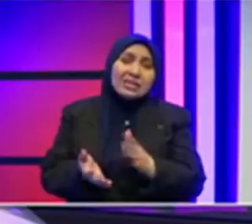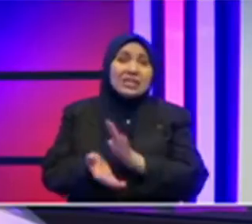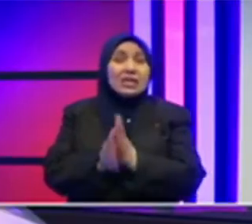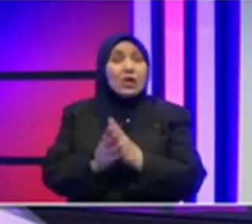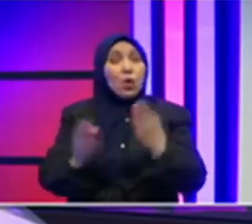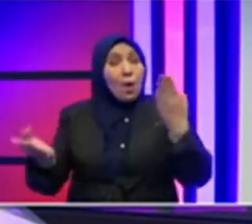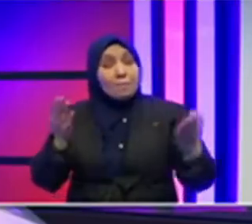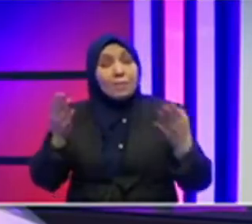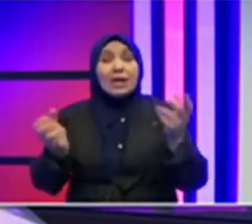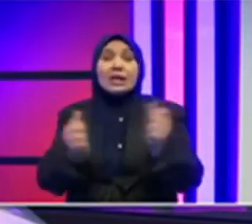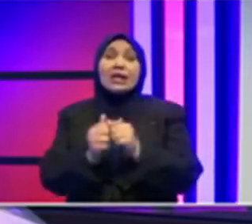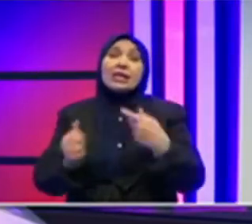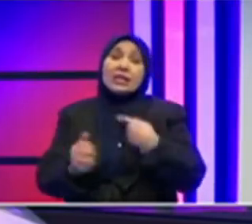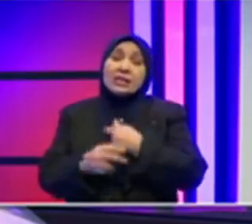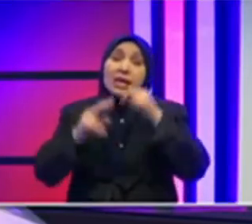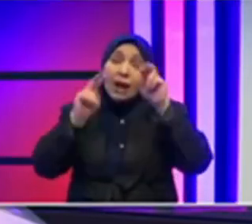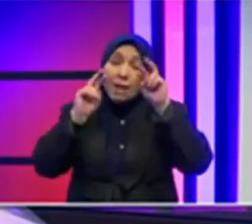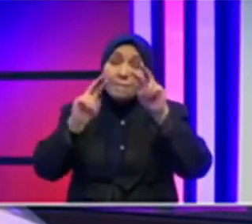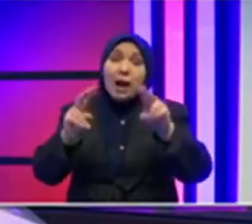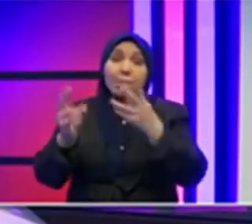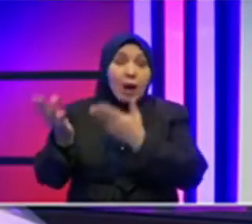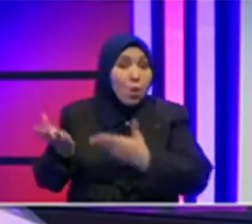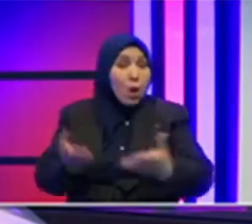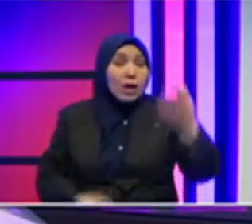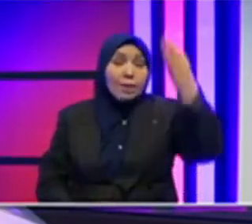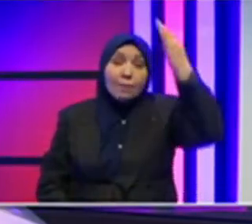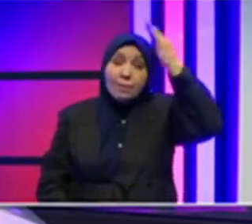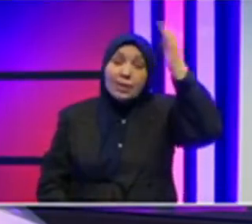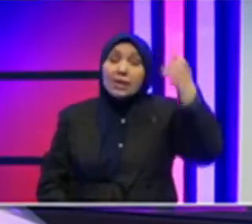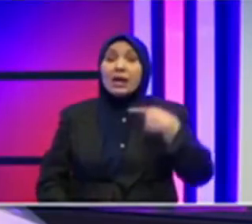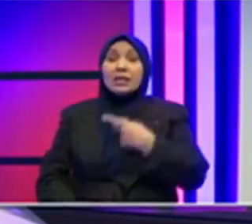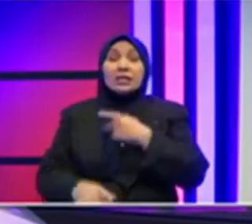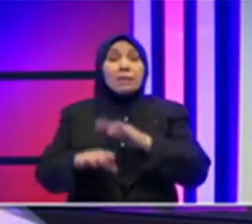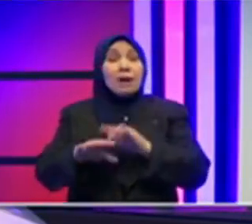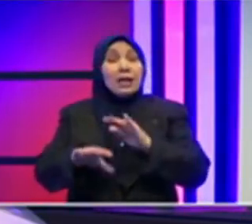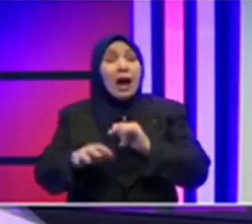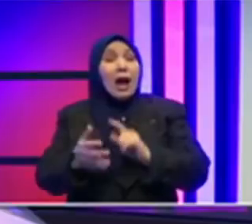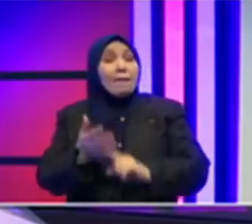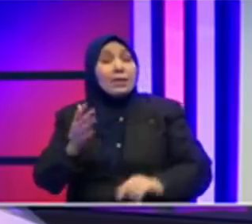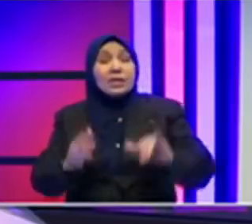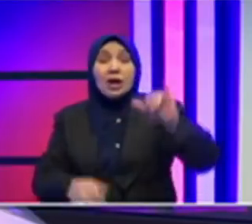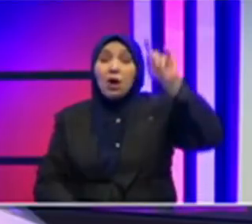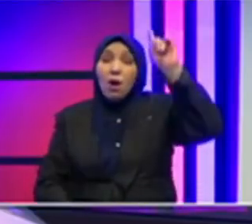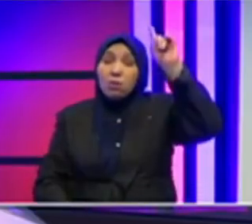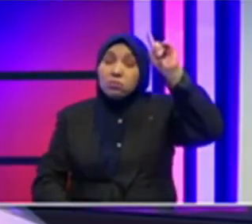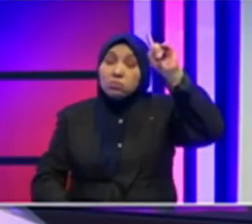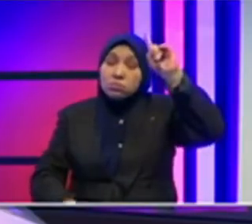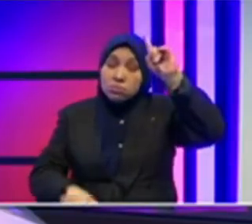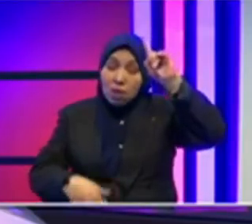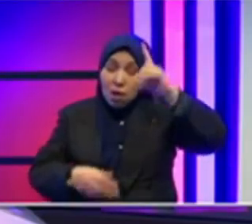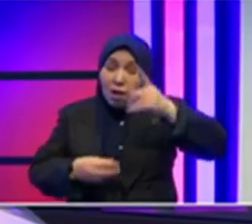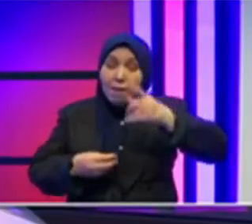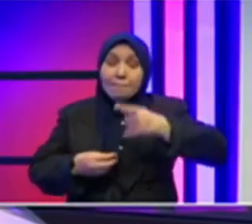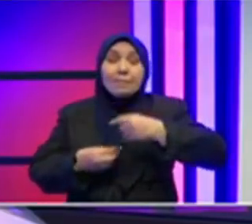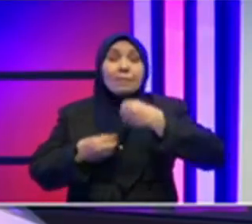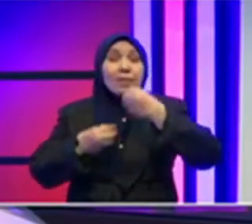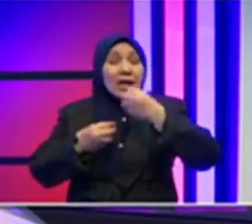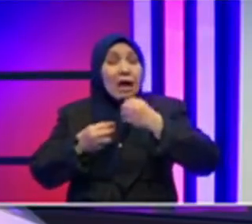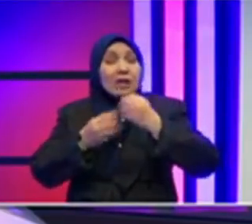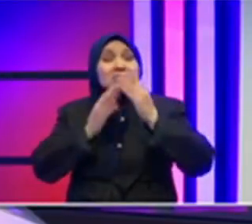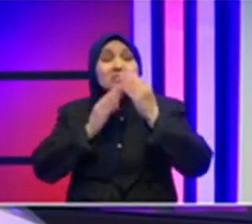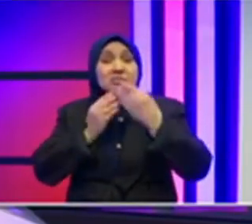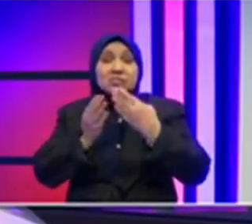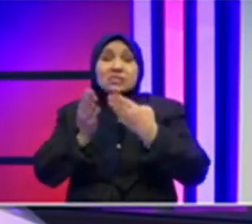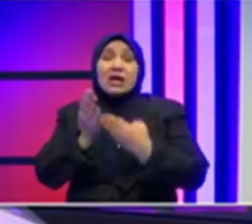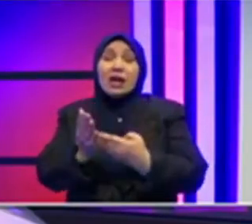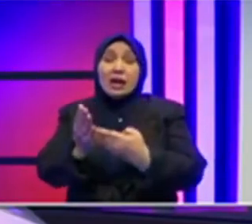dengan kita melihat, bawakan pemikiran kita kepada apa yang Allah anjurkan di dalam Al-Quran. Jadi